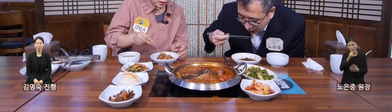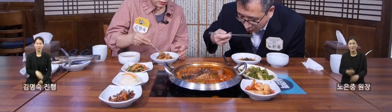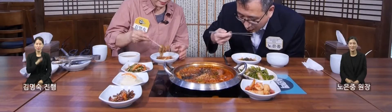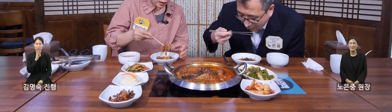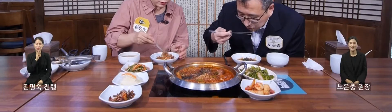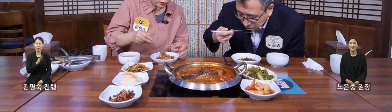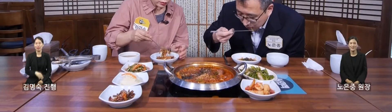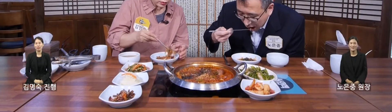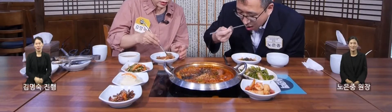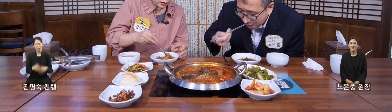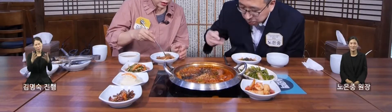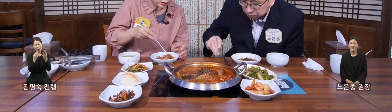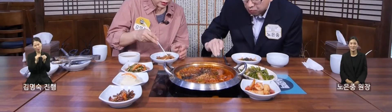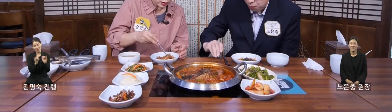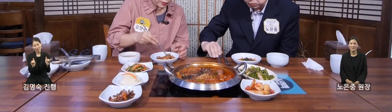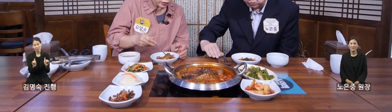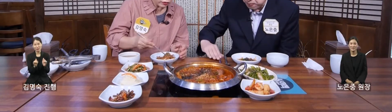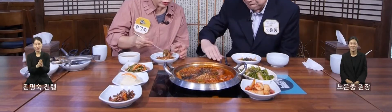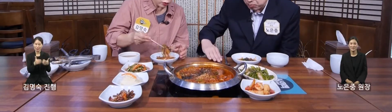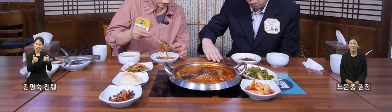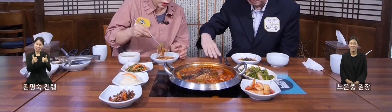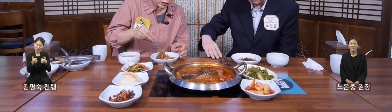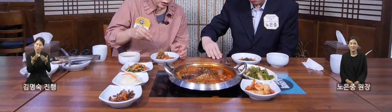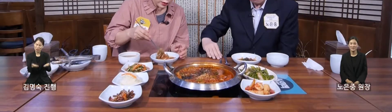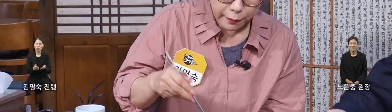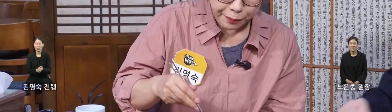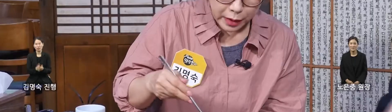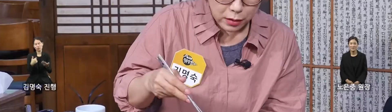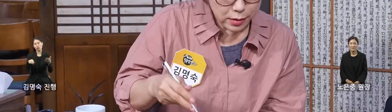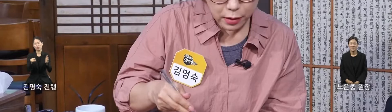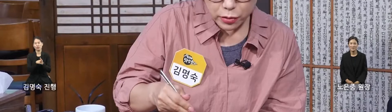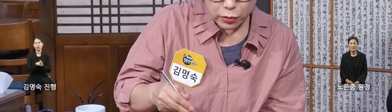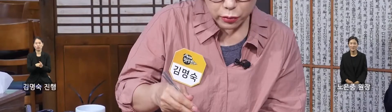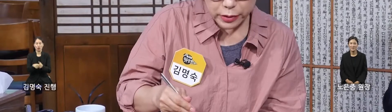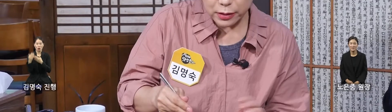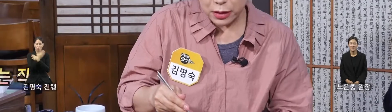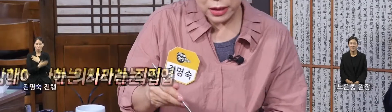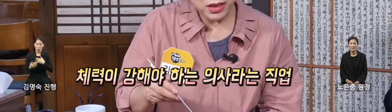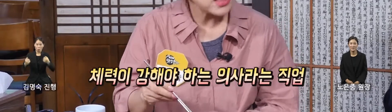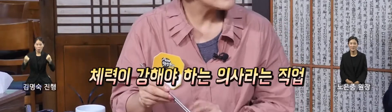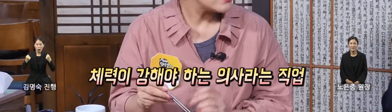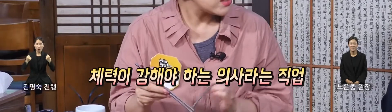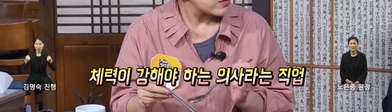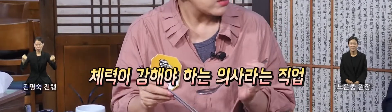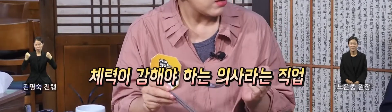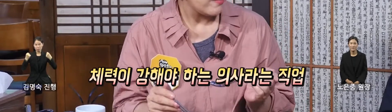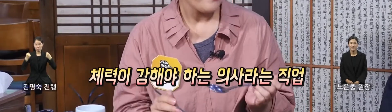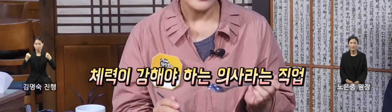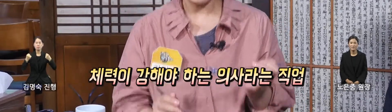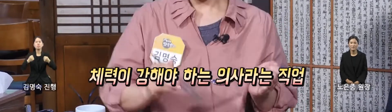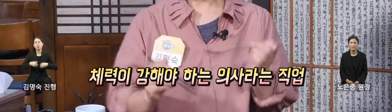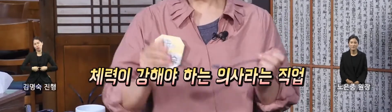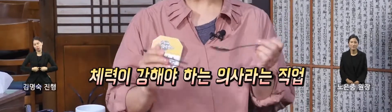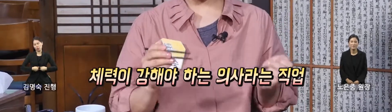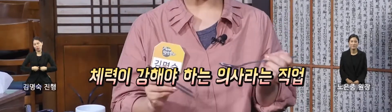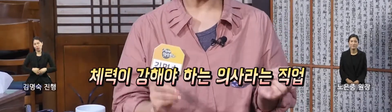정말 이제 많은 분들 진짜 상담해 주시고 하시려면은 체력적으로도 사실 이게 지치는 일이거든요.